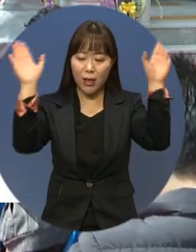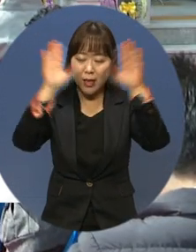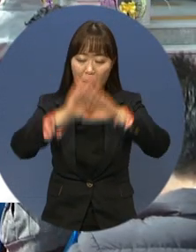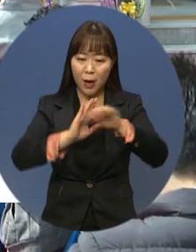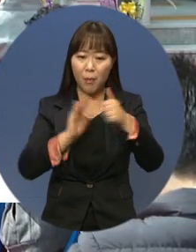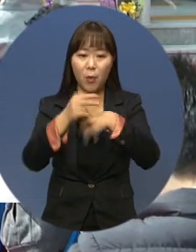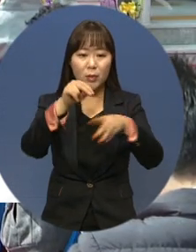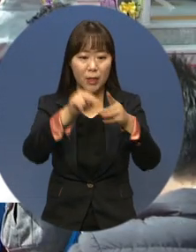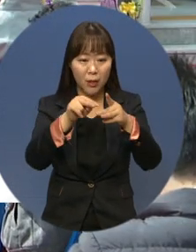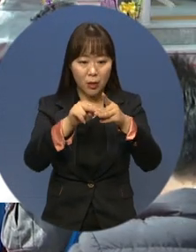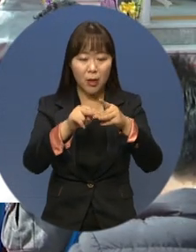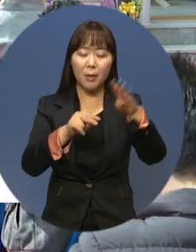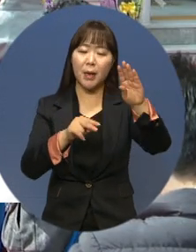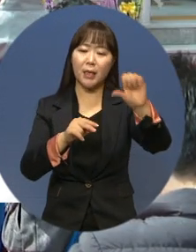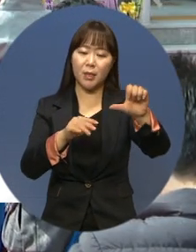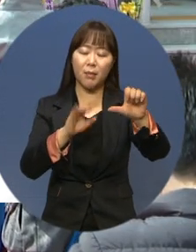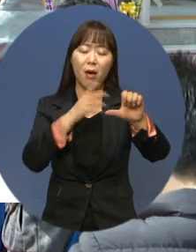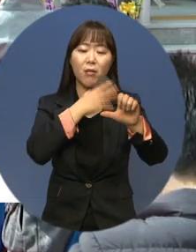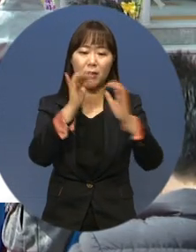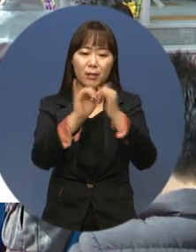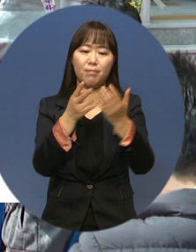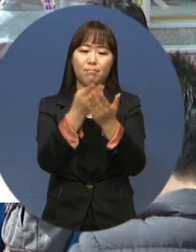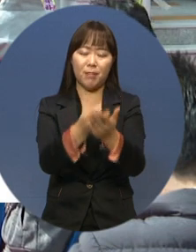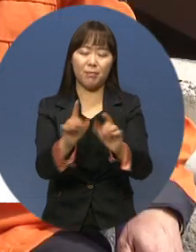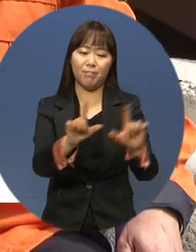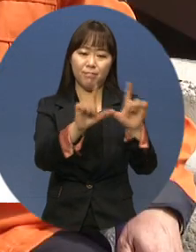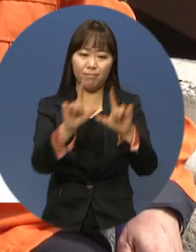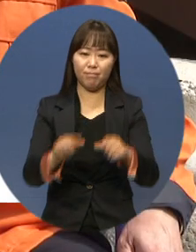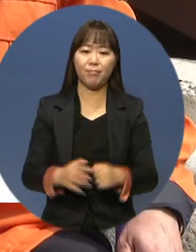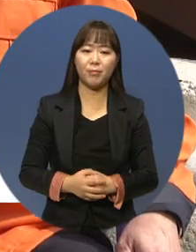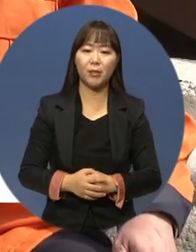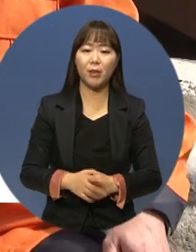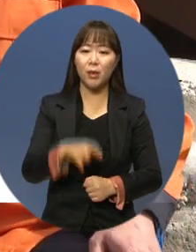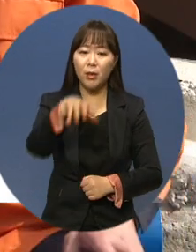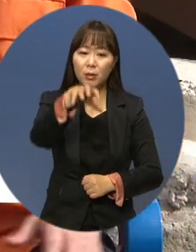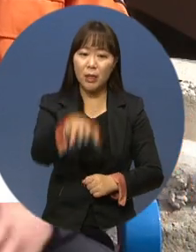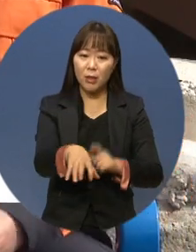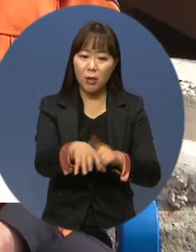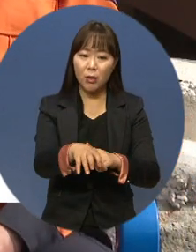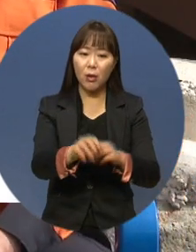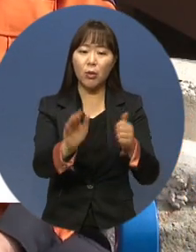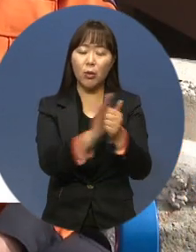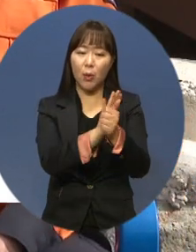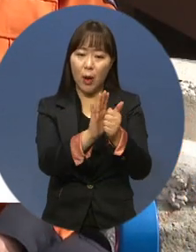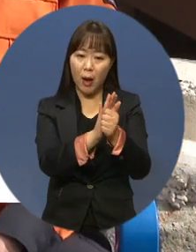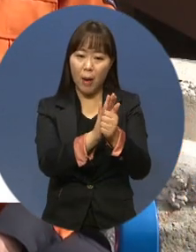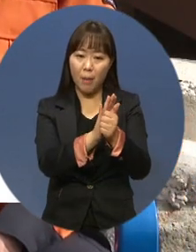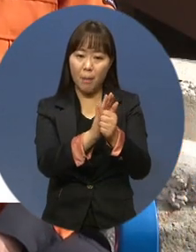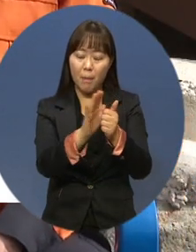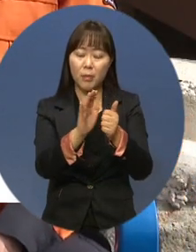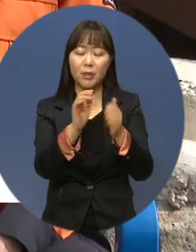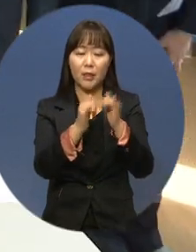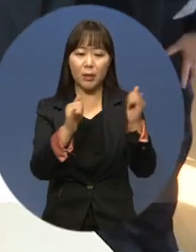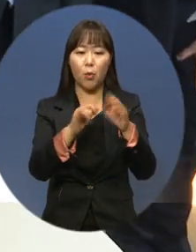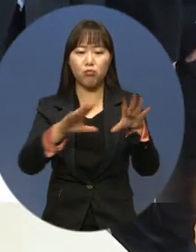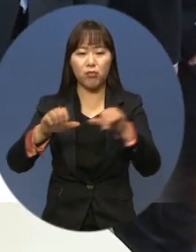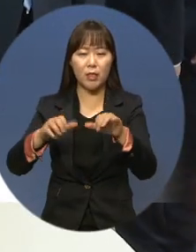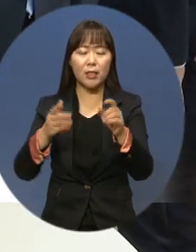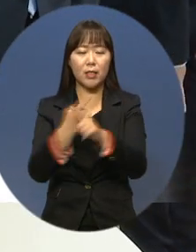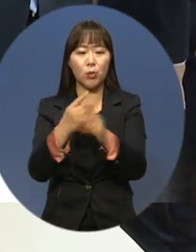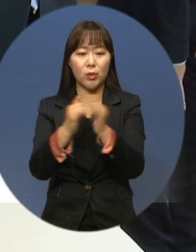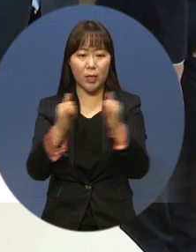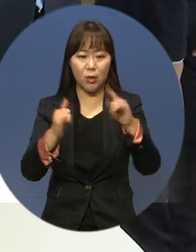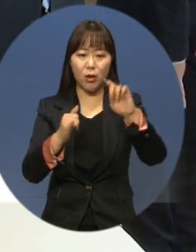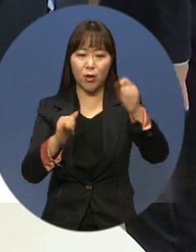보호센터는 45명의 노인이 생활하게 됩니다. 이곳 센터에서는 요양보호사와 물리치료사 등